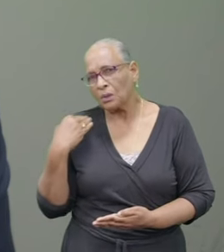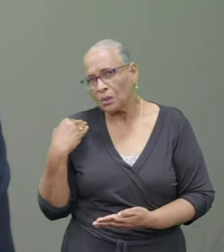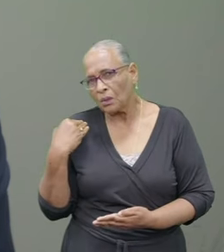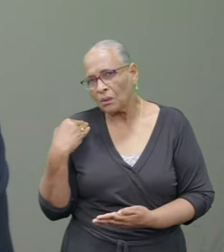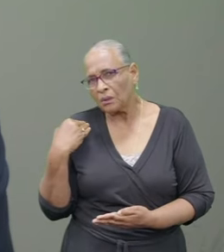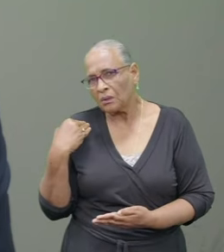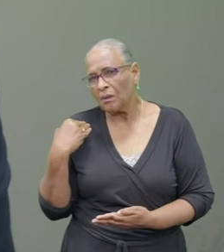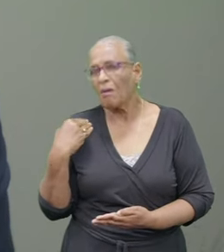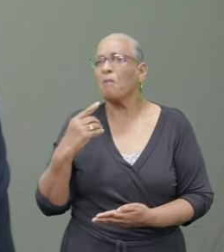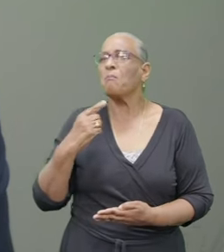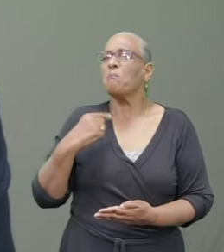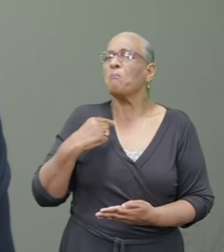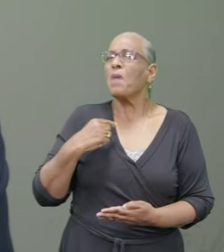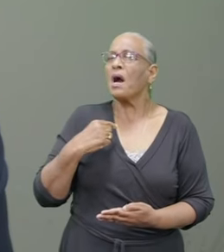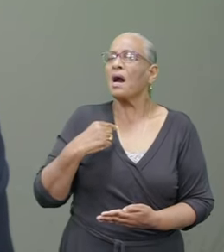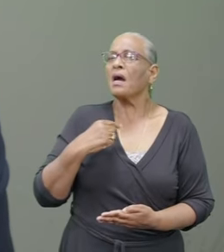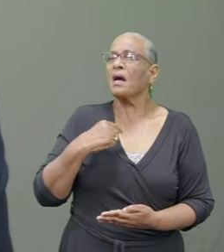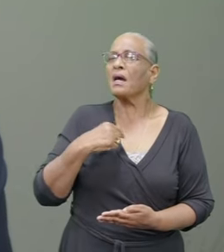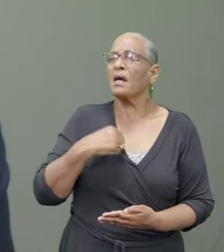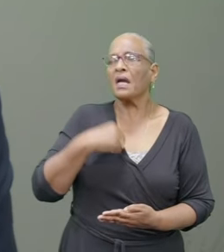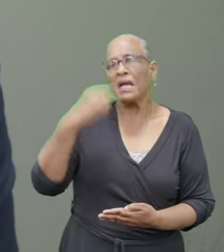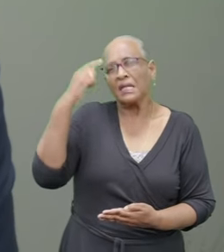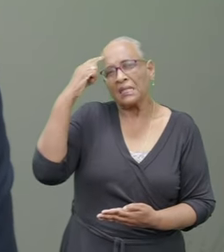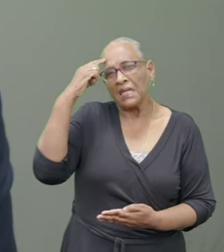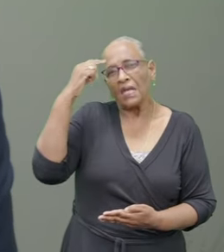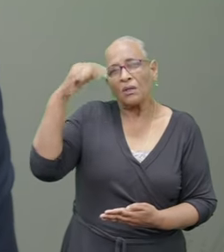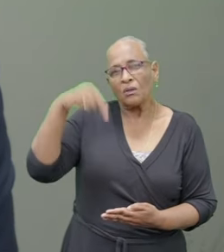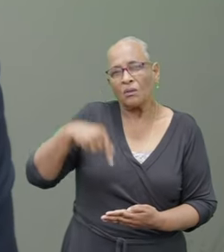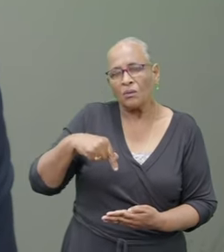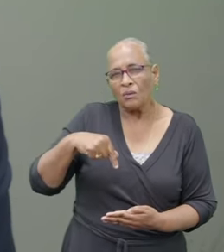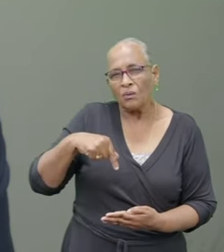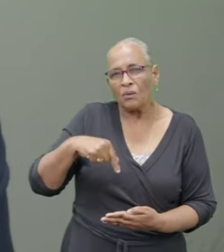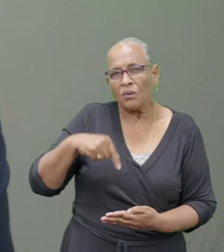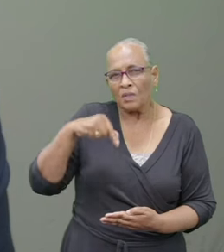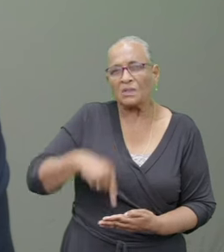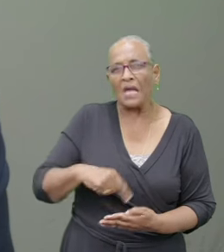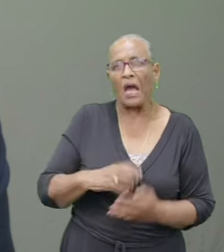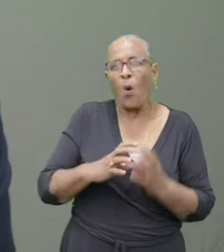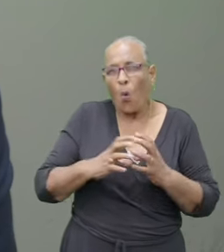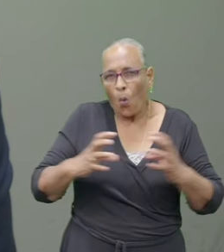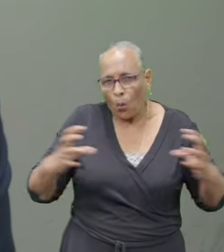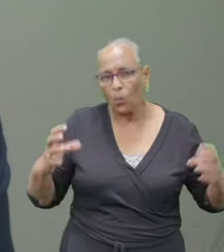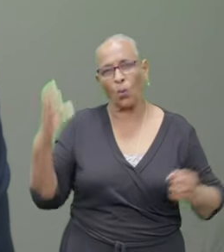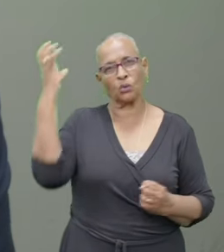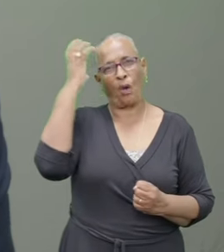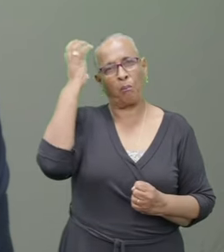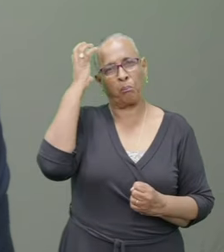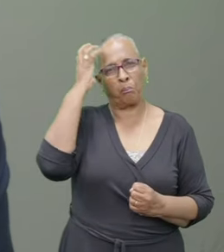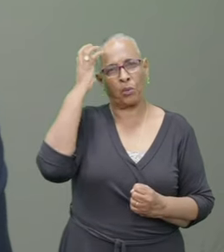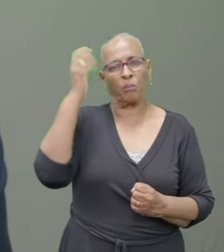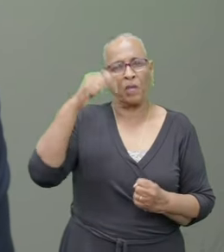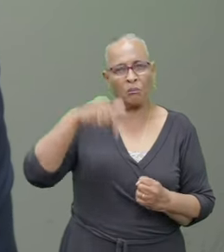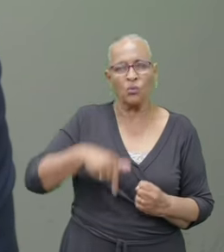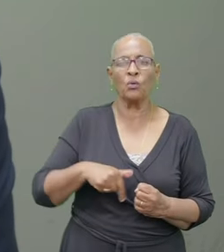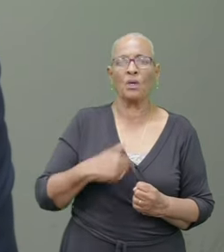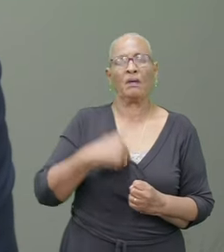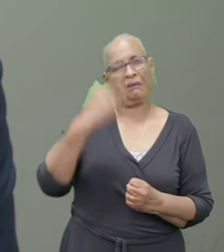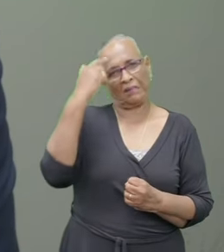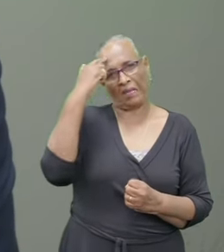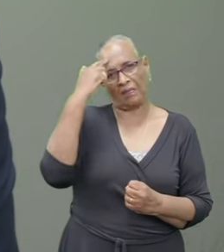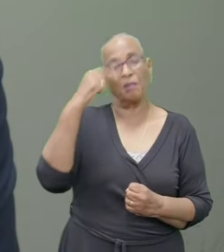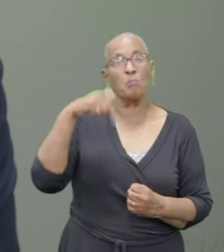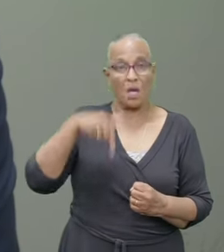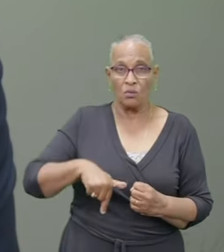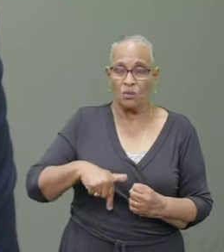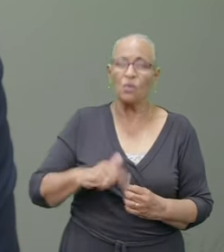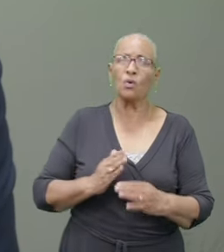ingaan, omdat dat denk ik het heethangijzer is. En we gaan zo meteen bij de presentatie nog verder op in. Maar laat me aangeven dat wij